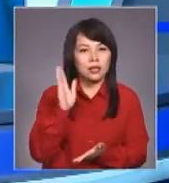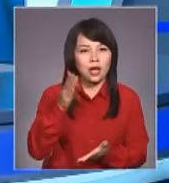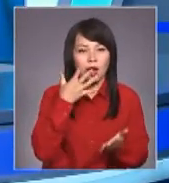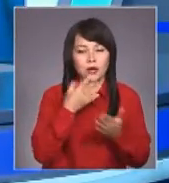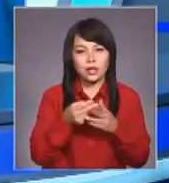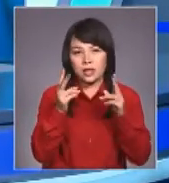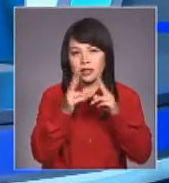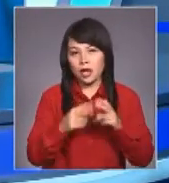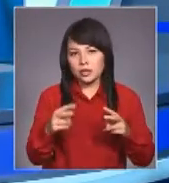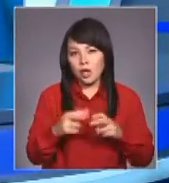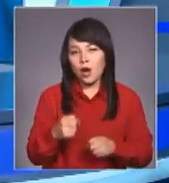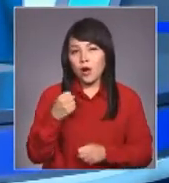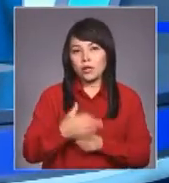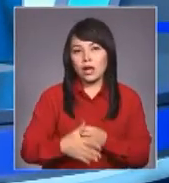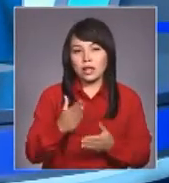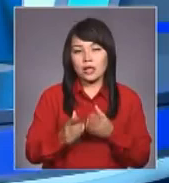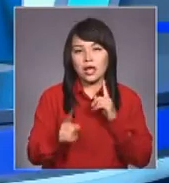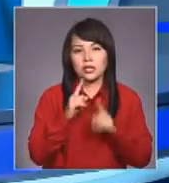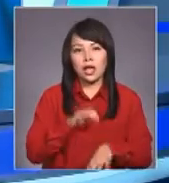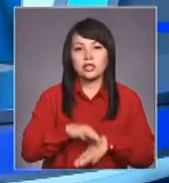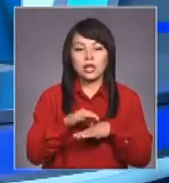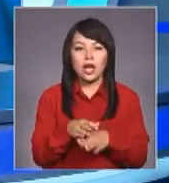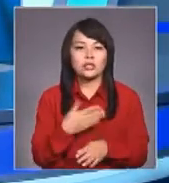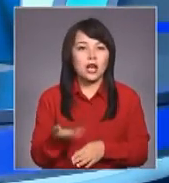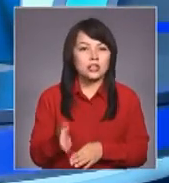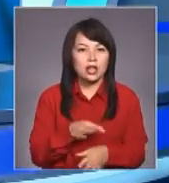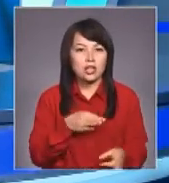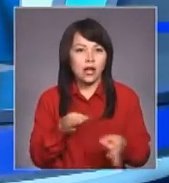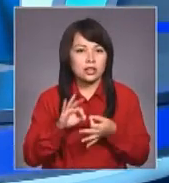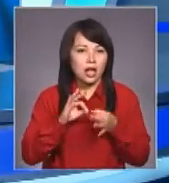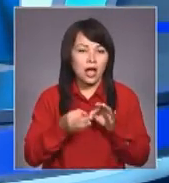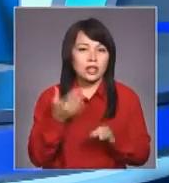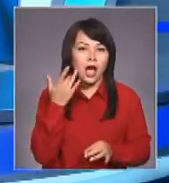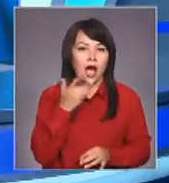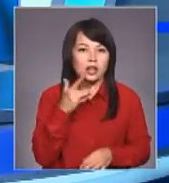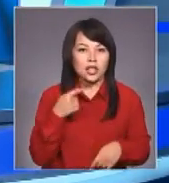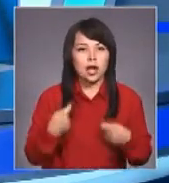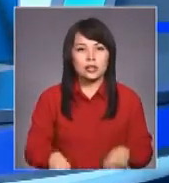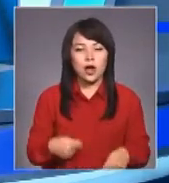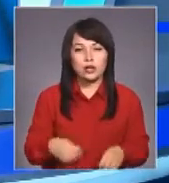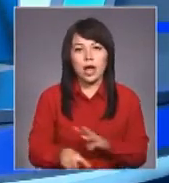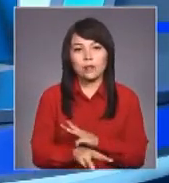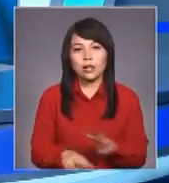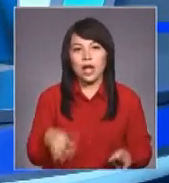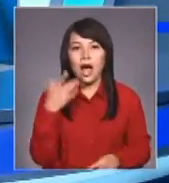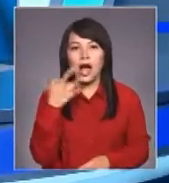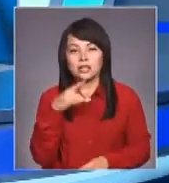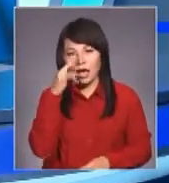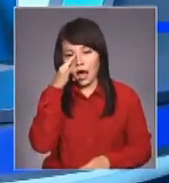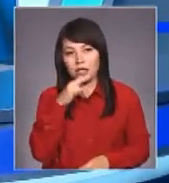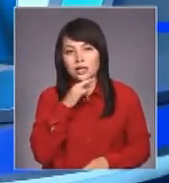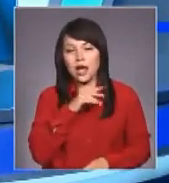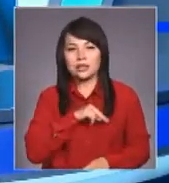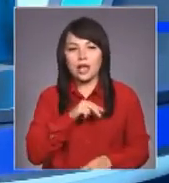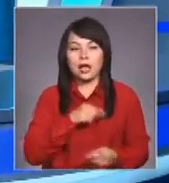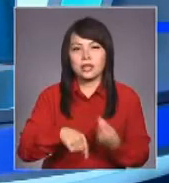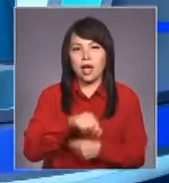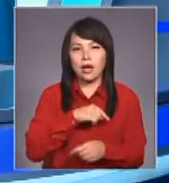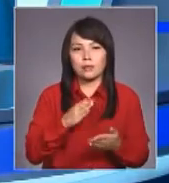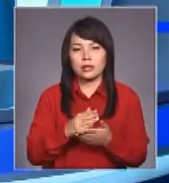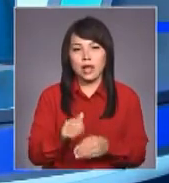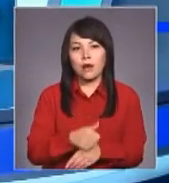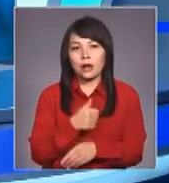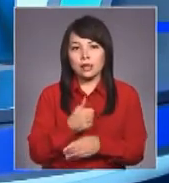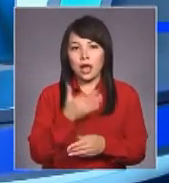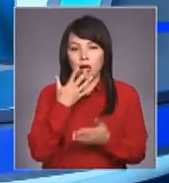зерттеулер орталығында өткен жиында жан-жақты талқыланды. АқШ-тың сауда министрлігі мен АқШ Қазақстан іскерлік қауымдастығының басшылығы